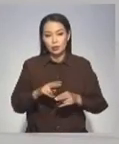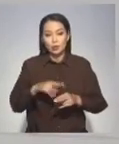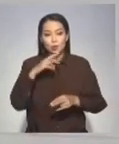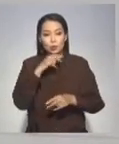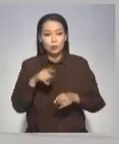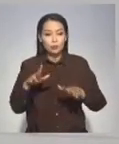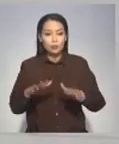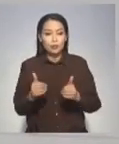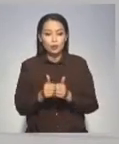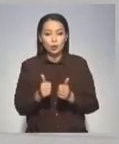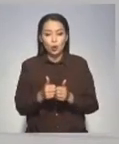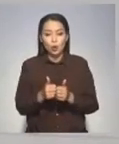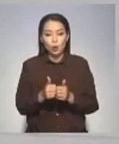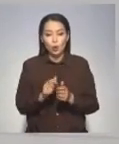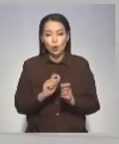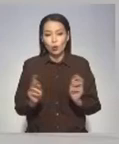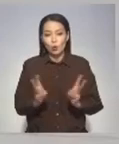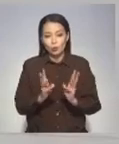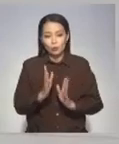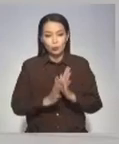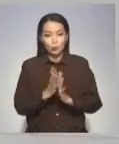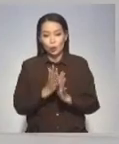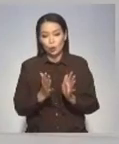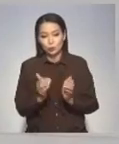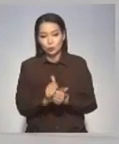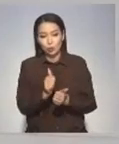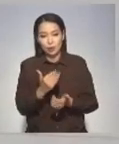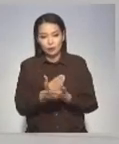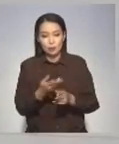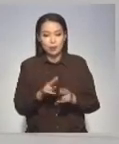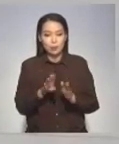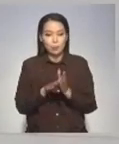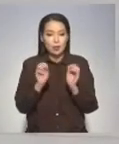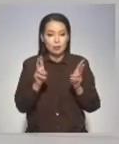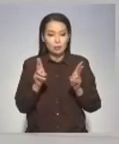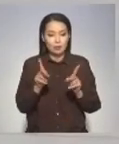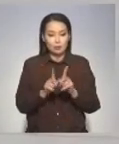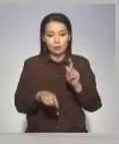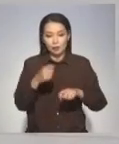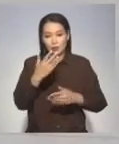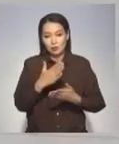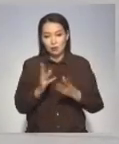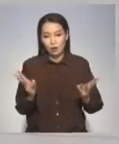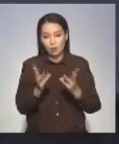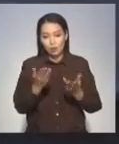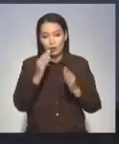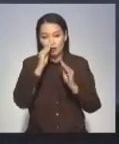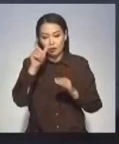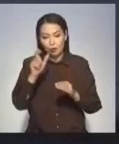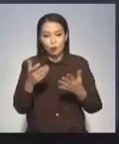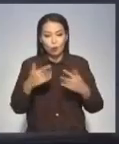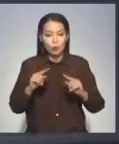және де құрғақ шөпті жағу кезінде өрт қауіпсіздік ережелерін бұзылуы. Осы факт бойынша бізде кінәлі адам ұсталды.